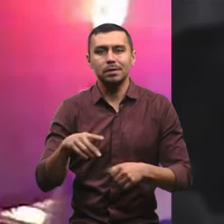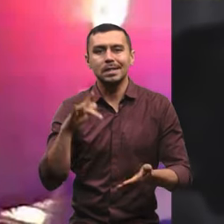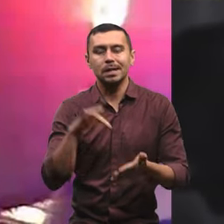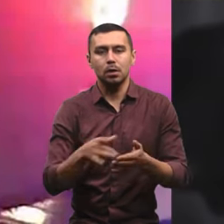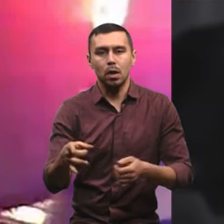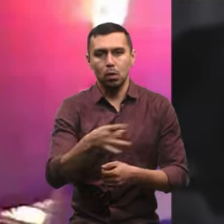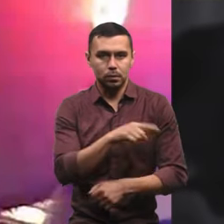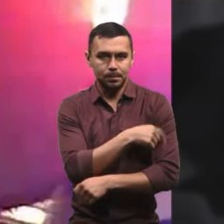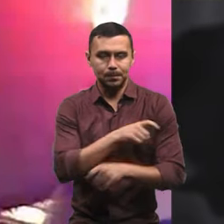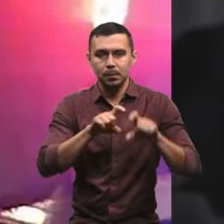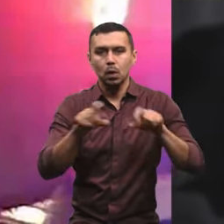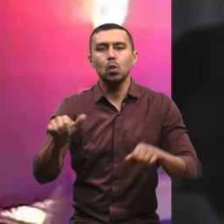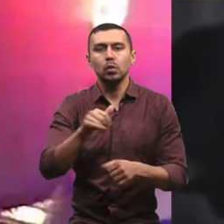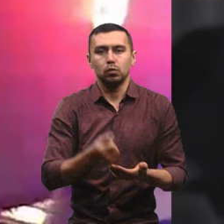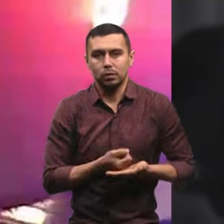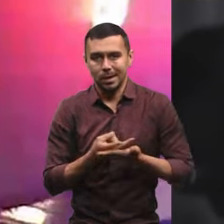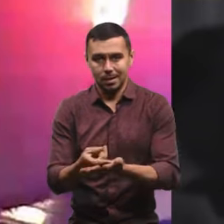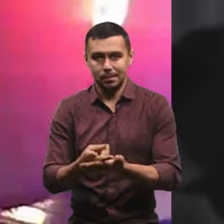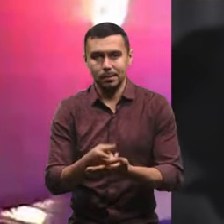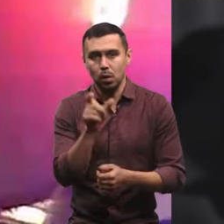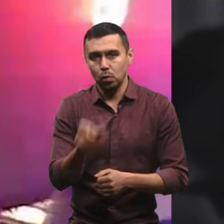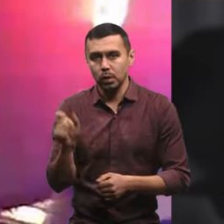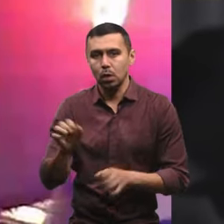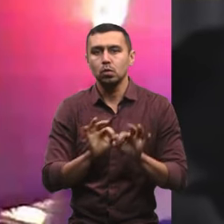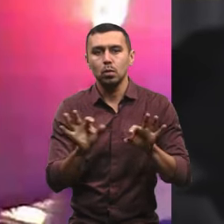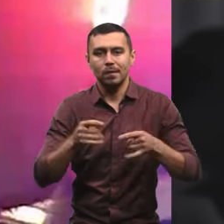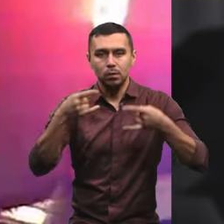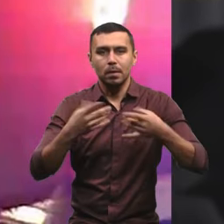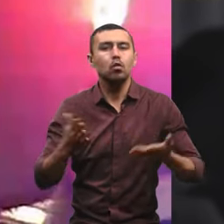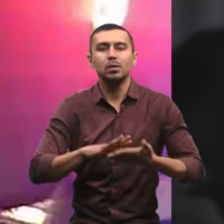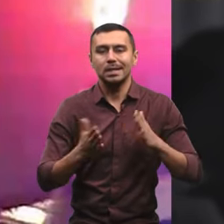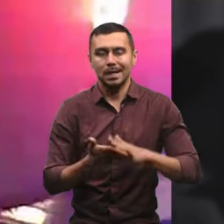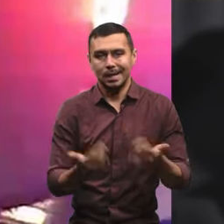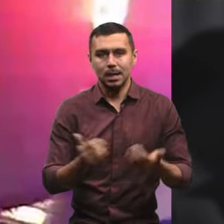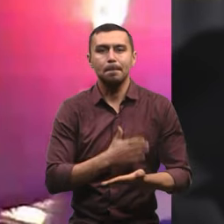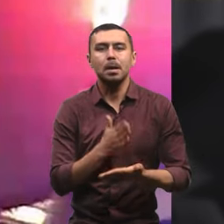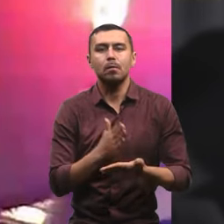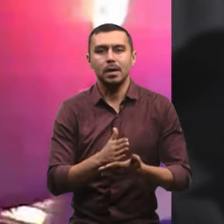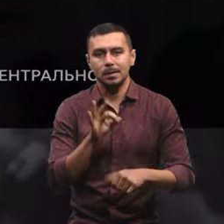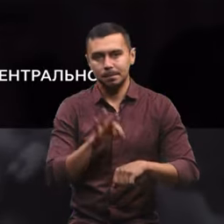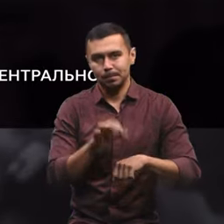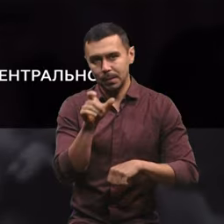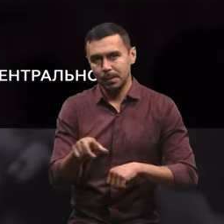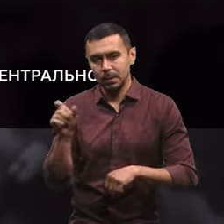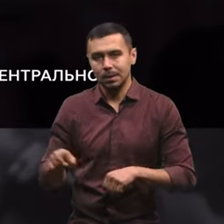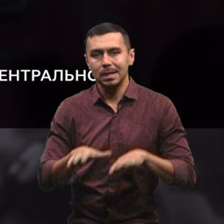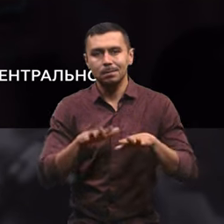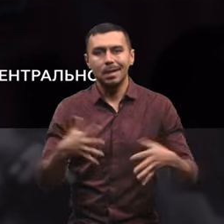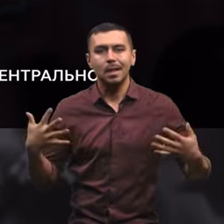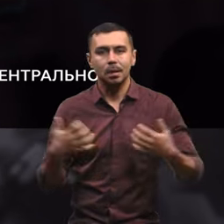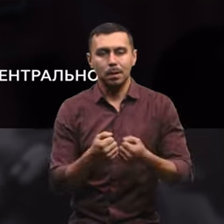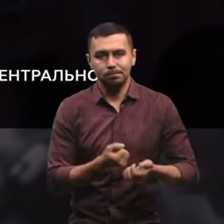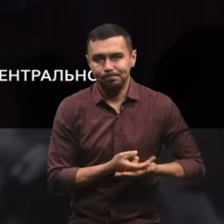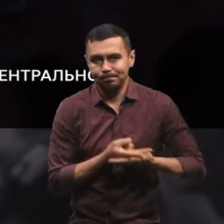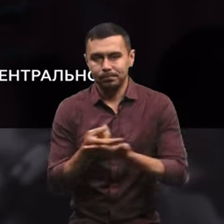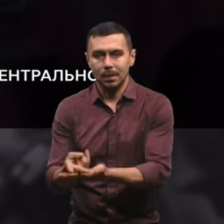центральної районної лікарні, куди доставили травмованих, розповів Суспільному, у якому стані нині перебувають пацієнти. З місця ДТП